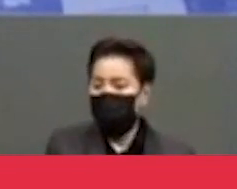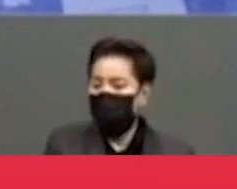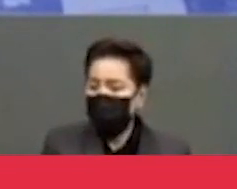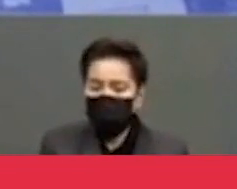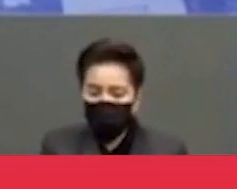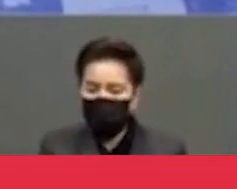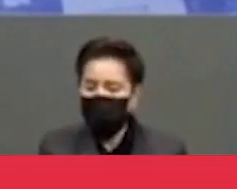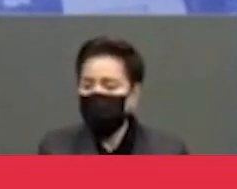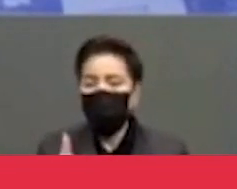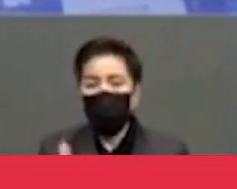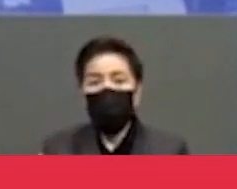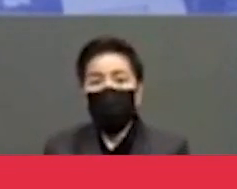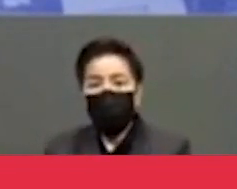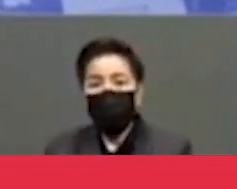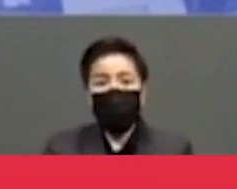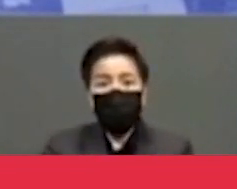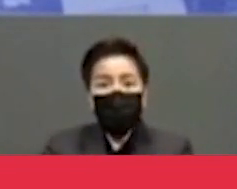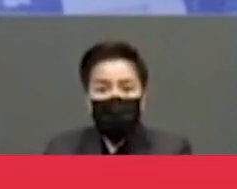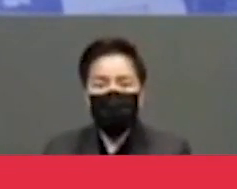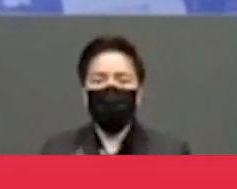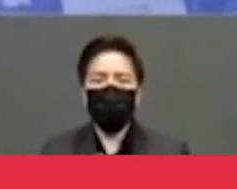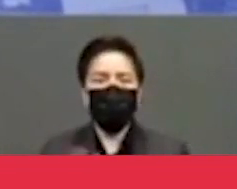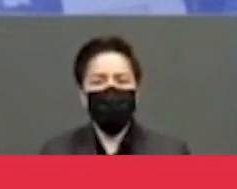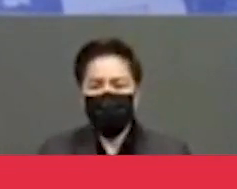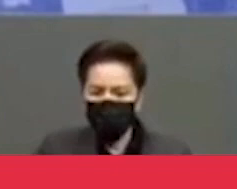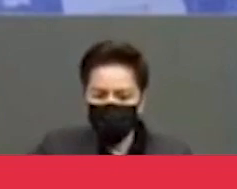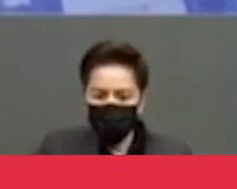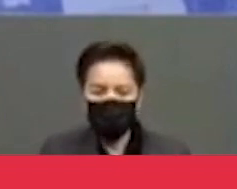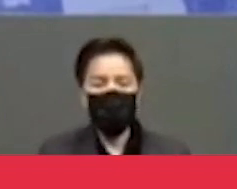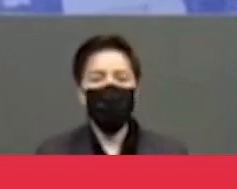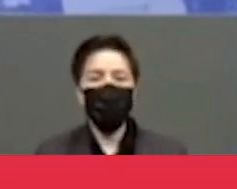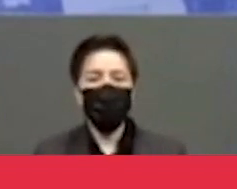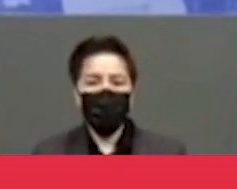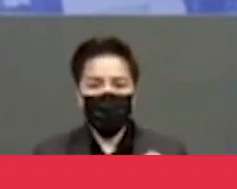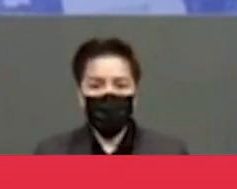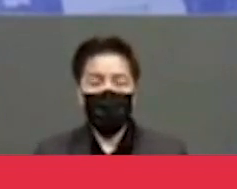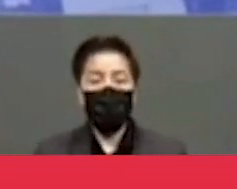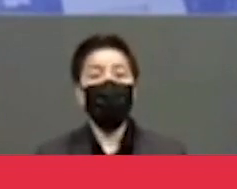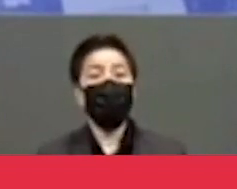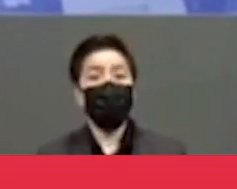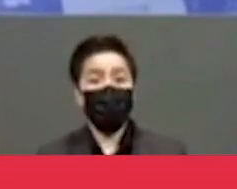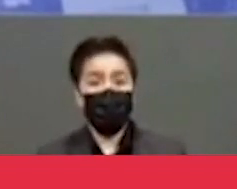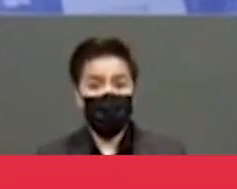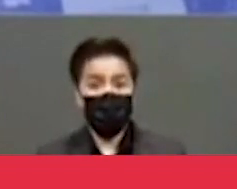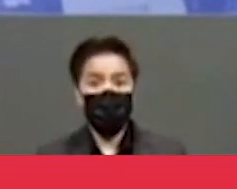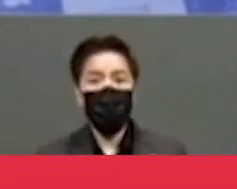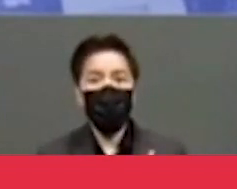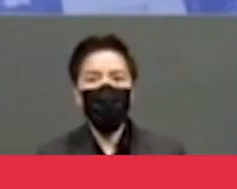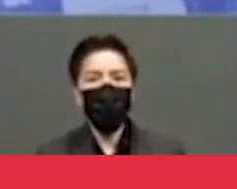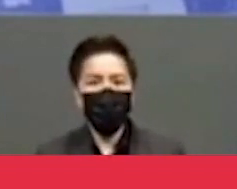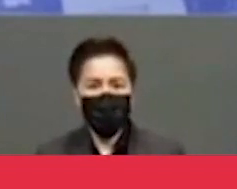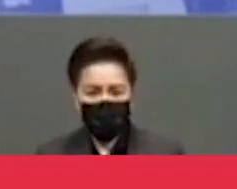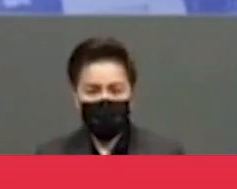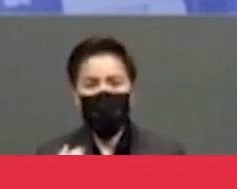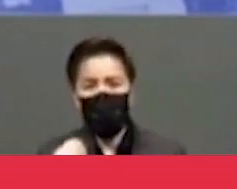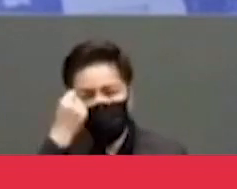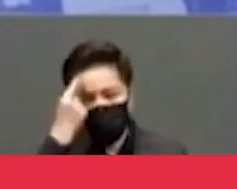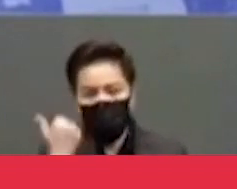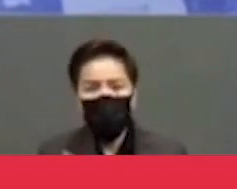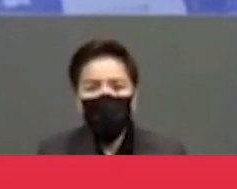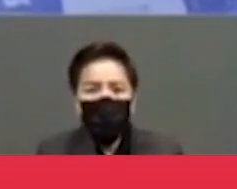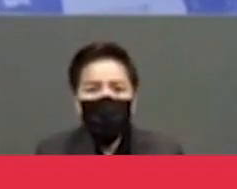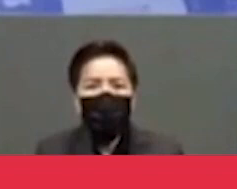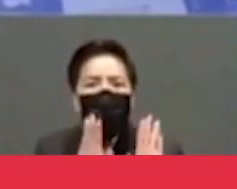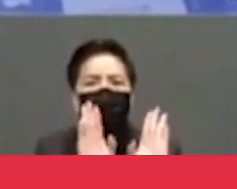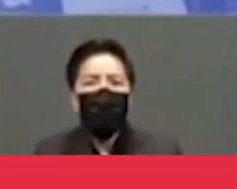ทำให้บุคลากรลูกค้าและผู้ใช้บริการมีความปลอดภัยแต่เน้นย้ำเมื่อเป็นวิถีใหม่ก็ต้องให้เวลาประชาชนจะต้องใช้ความเข้